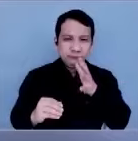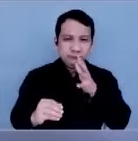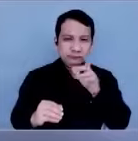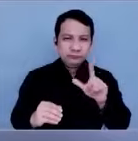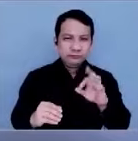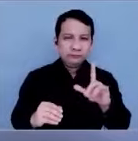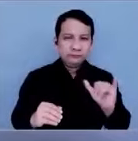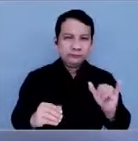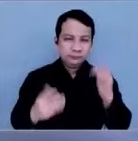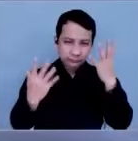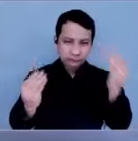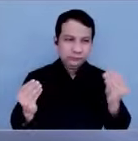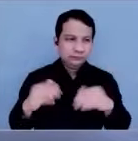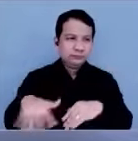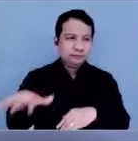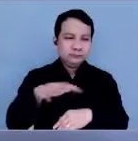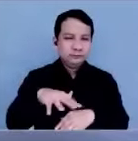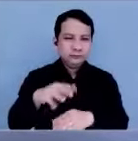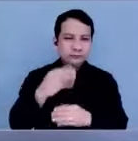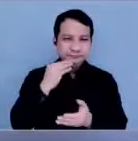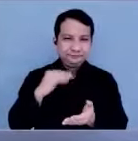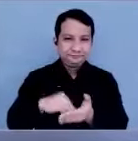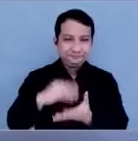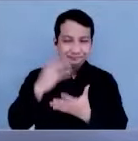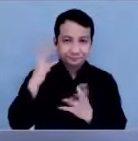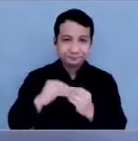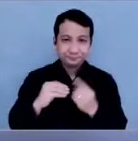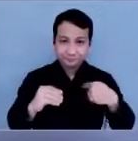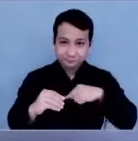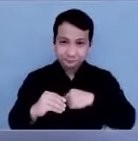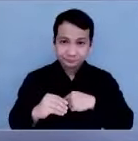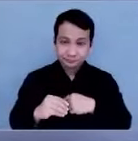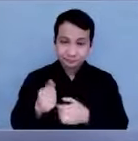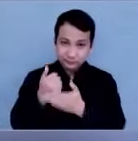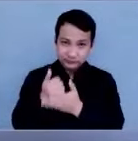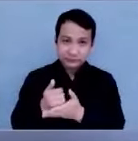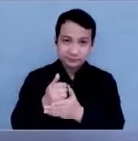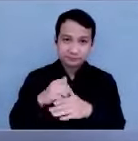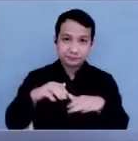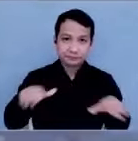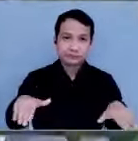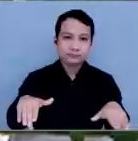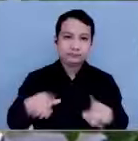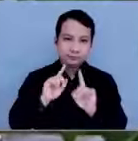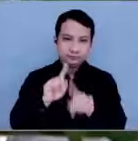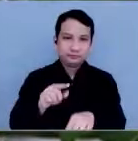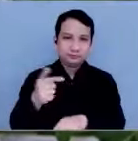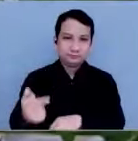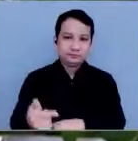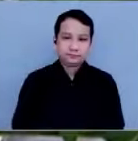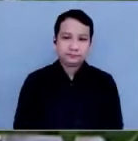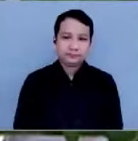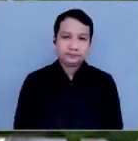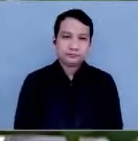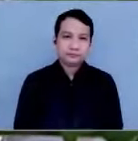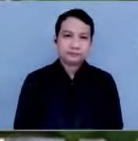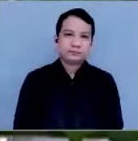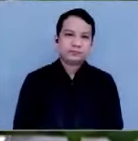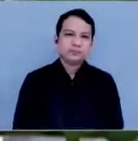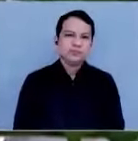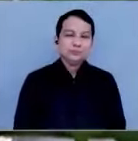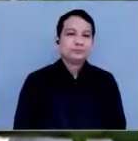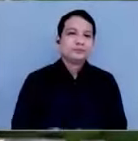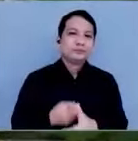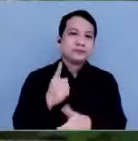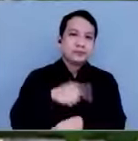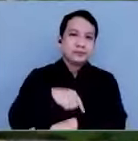at ilan pa pong mga mensahe ng kanyang mga tinuturing na anak sa report na ito. Sa unang gabi ng lamay ni